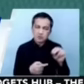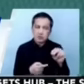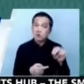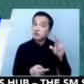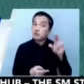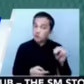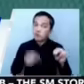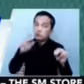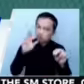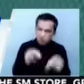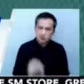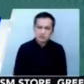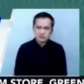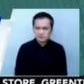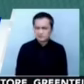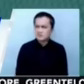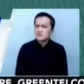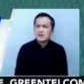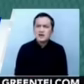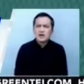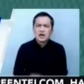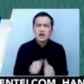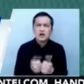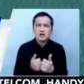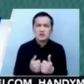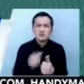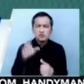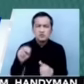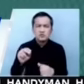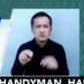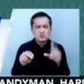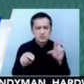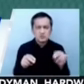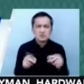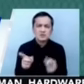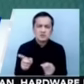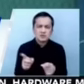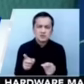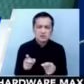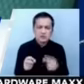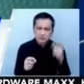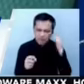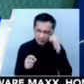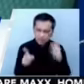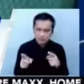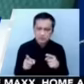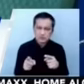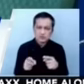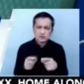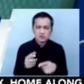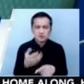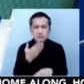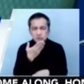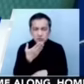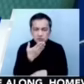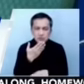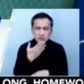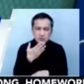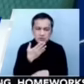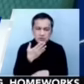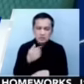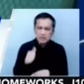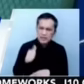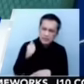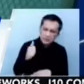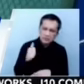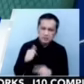mo masas masasabi yung no is no eh Akala mo lang nagpapalambing parang ayaw pero gusto naman